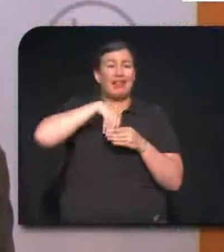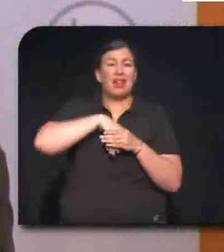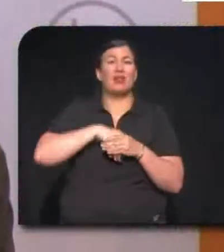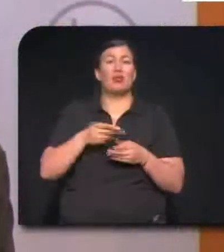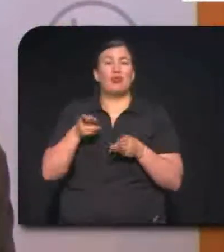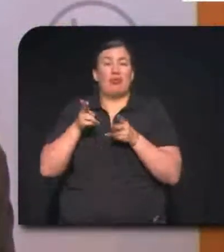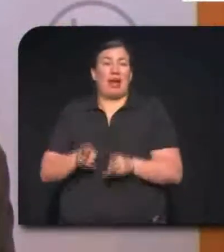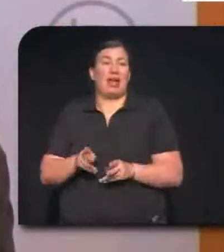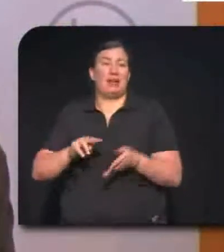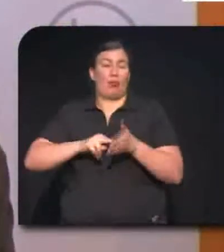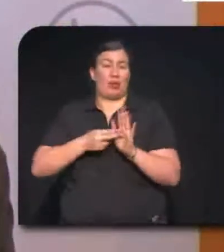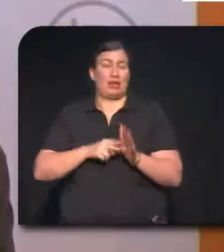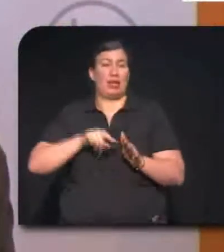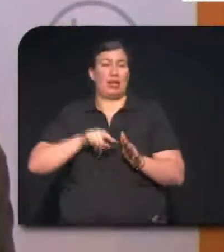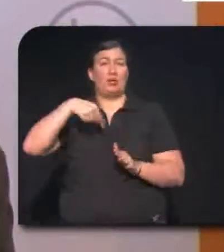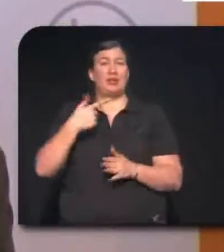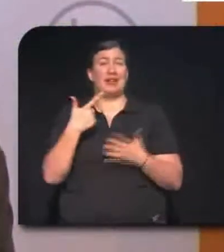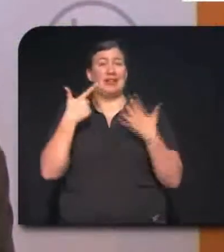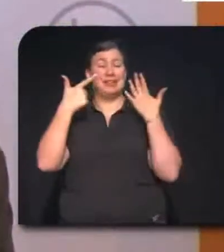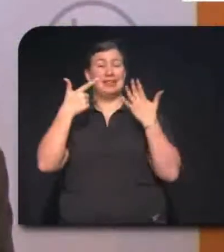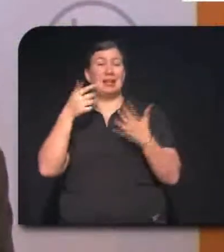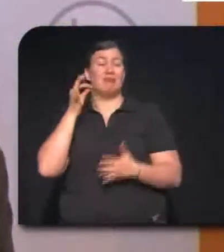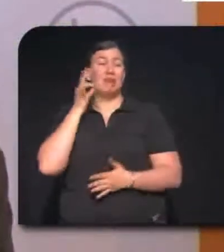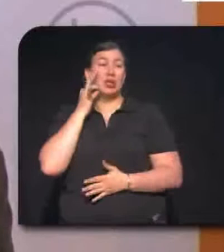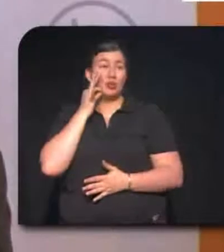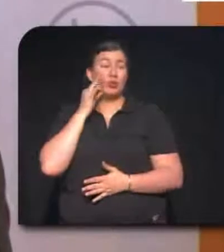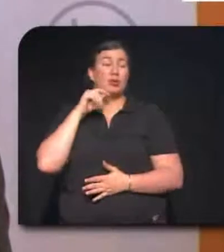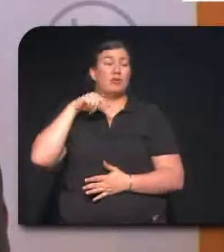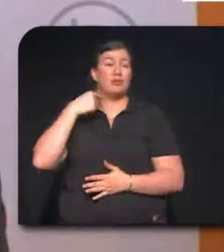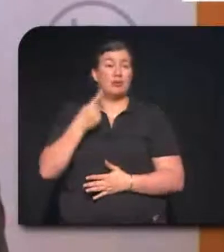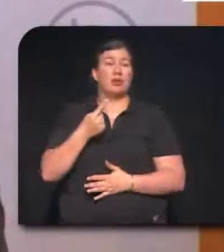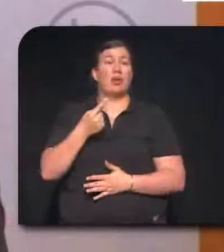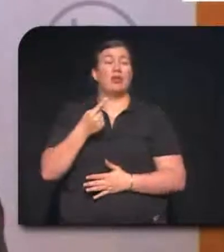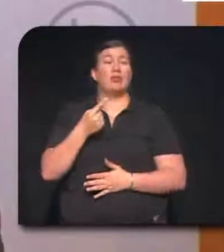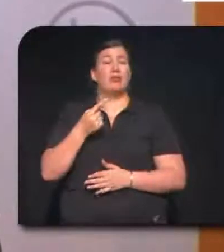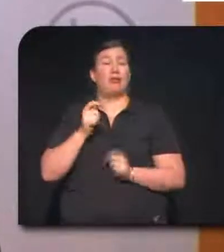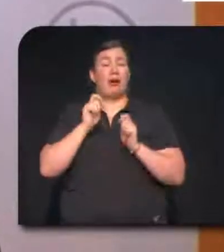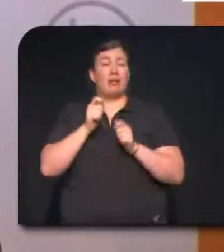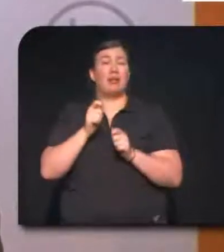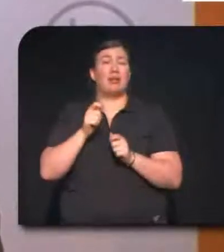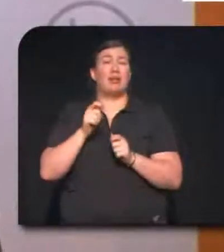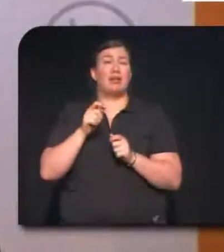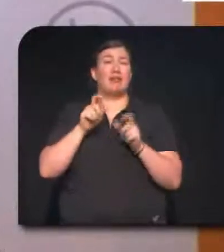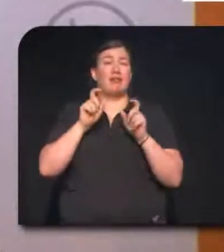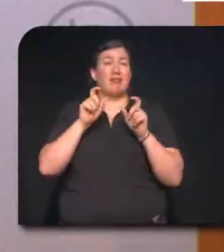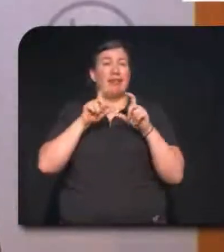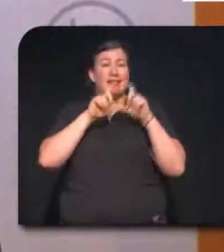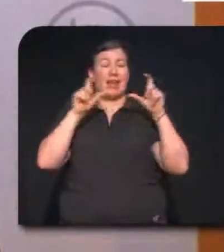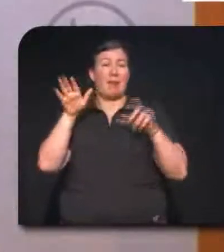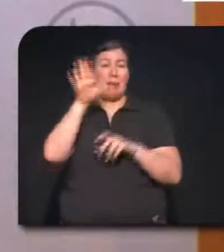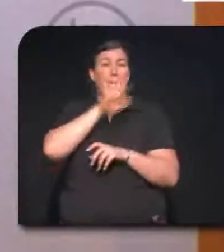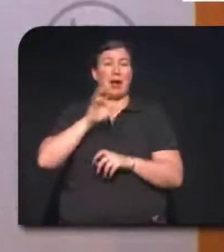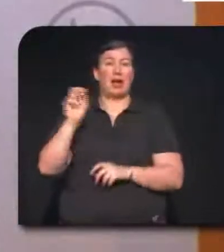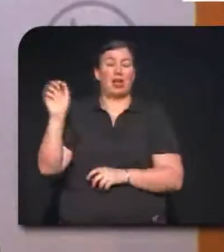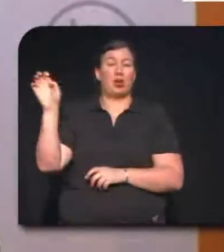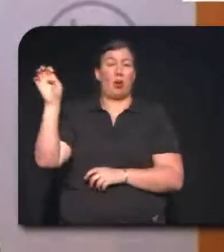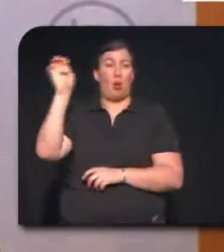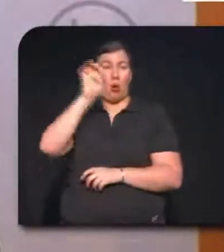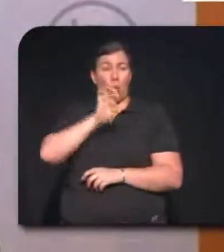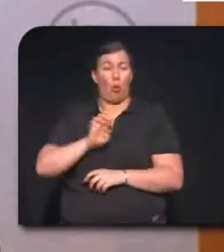beginnt der Tagesordnungspunkt wahlprogrammanträge im Themenbereich Europa wenn wir jetzt also noch 7 Minuten